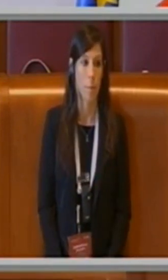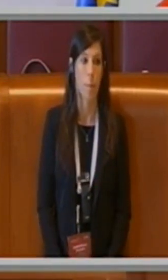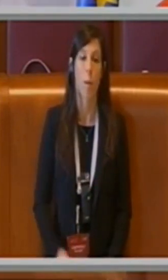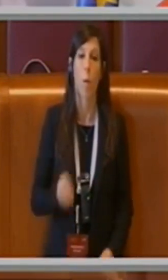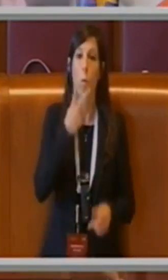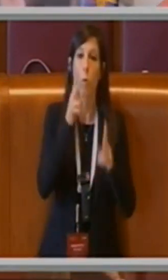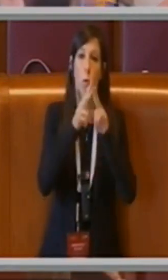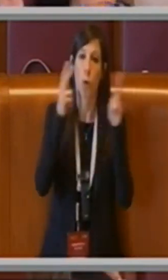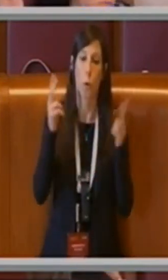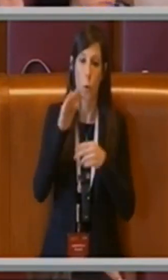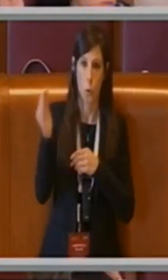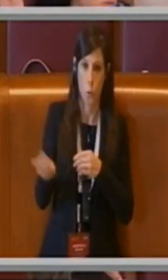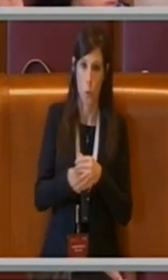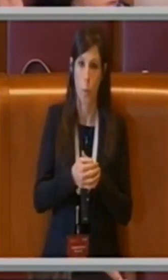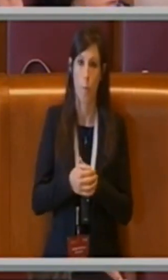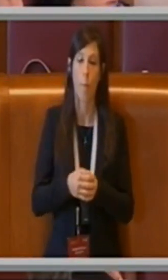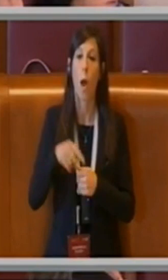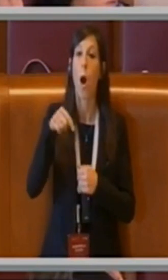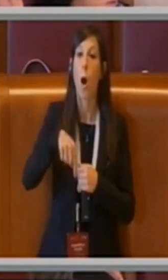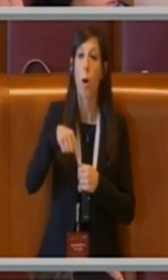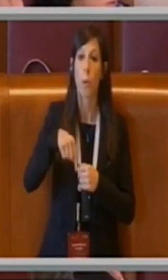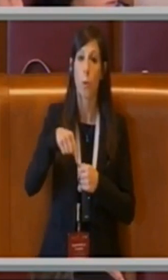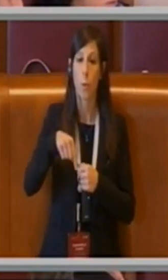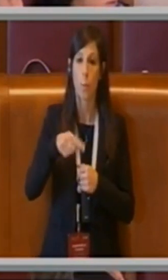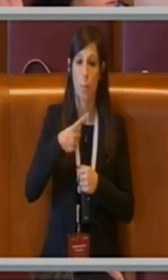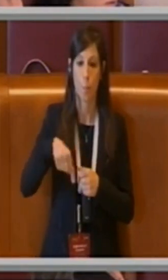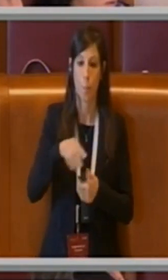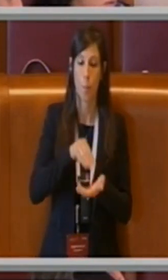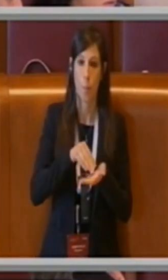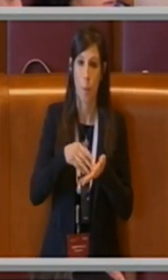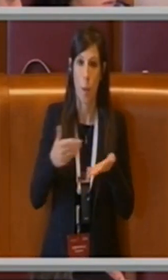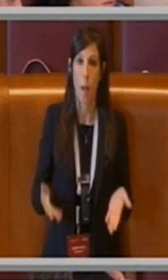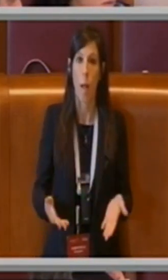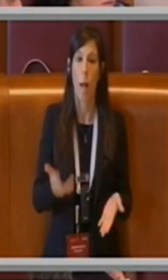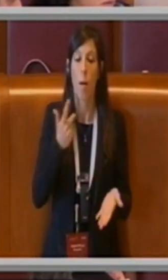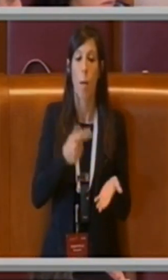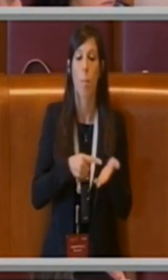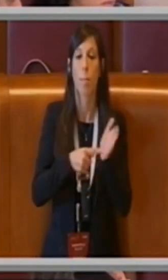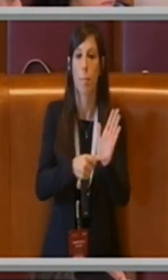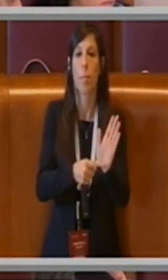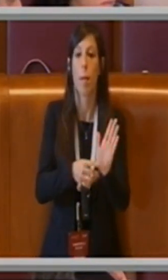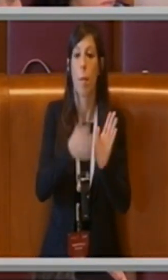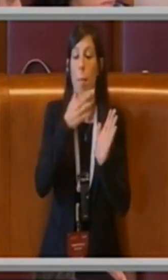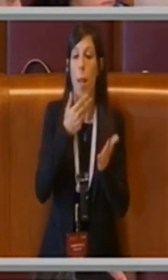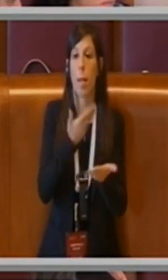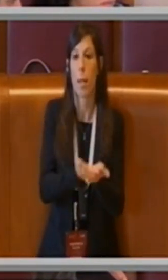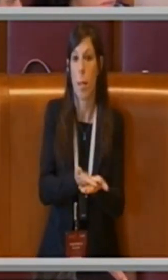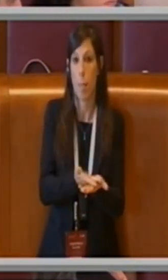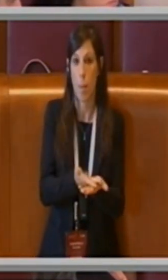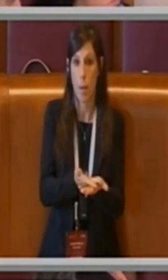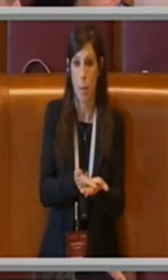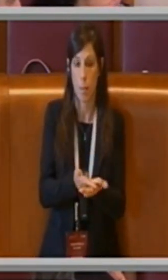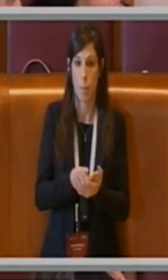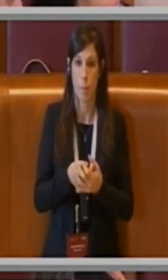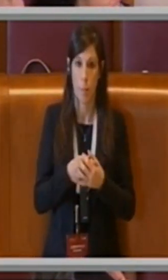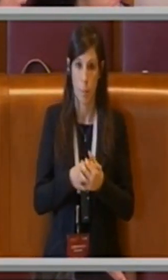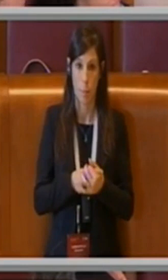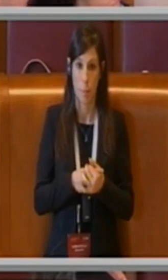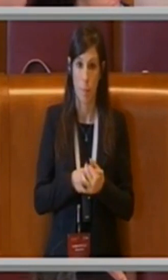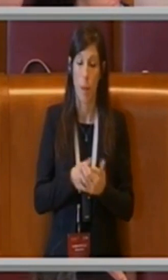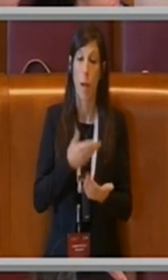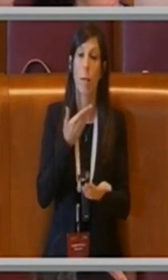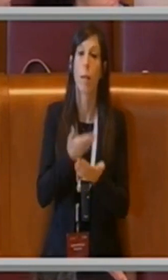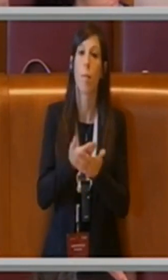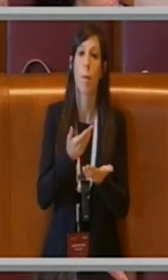buongiorno a tutti. Oggi siamo qui per presentare una bella delibera, per presentare una delibera che